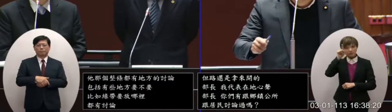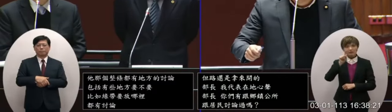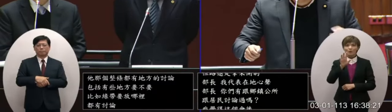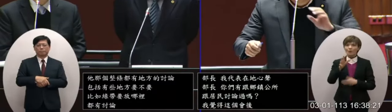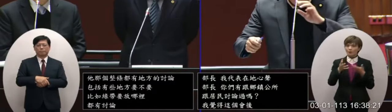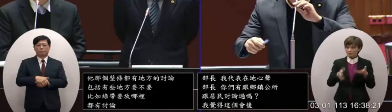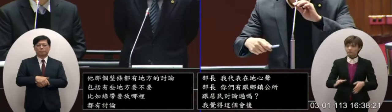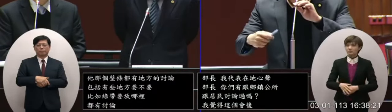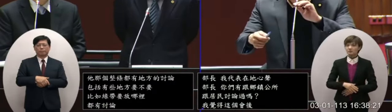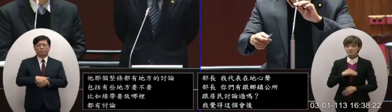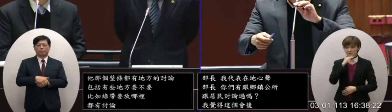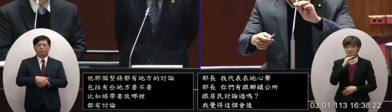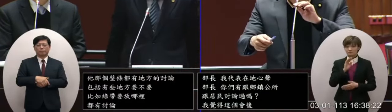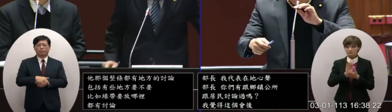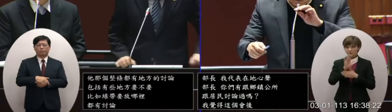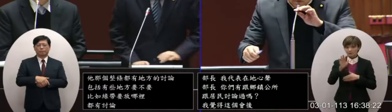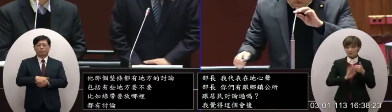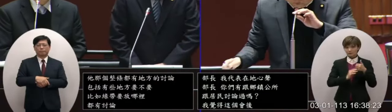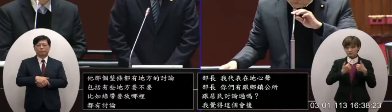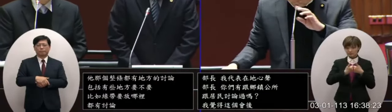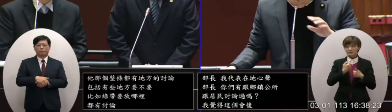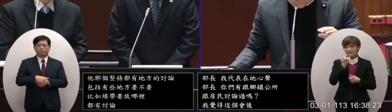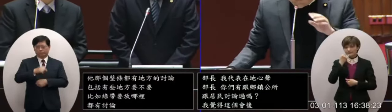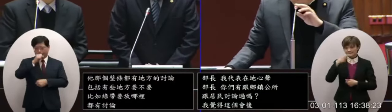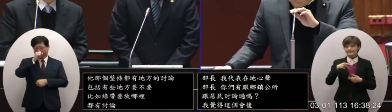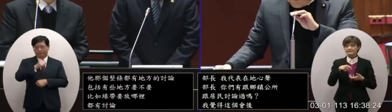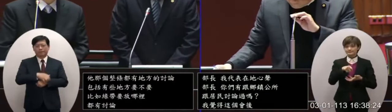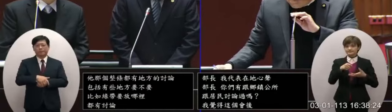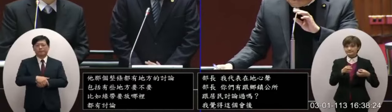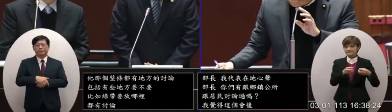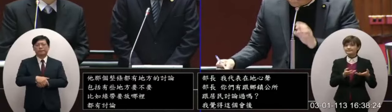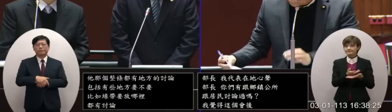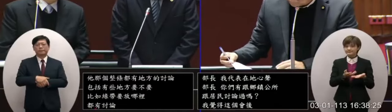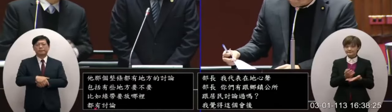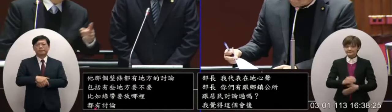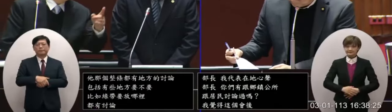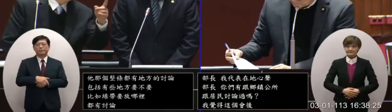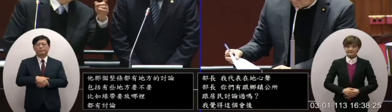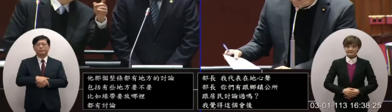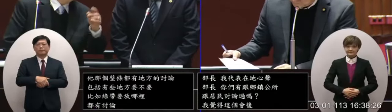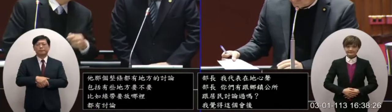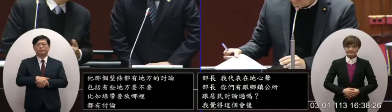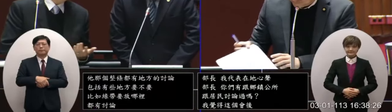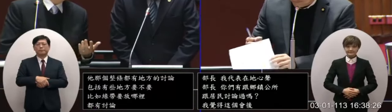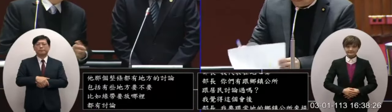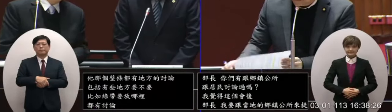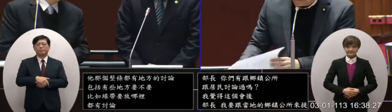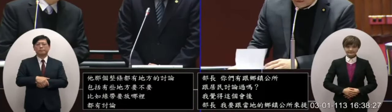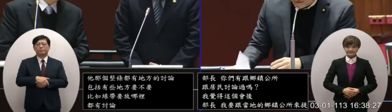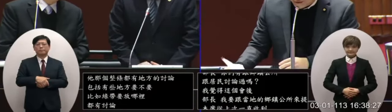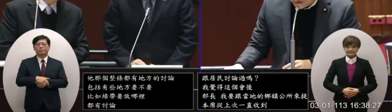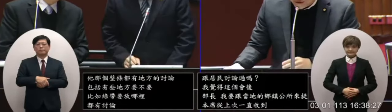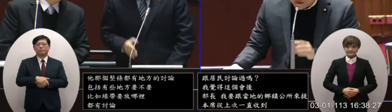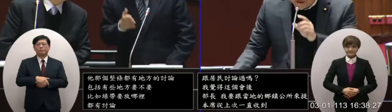的哈。我们在委员会的时候也可以来讨论这个部分。 好， 这还弄啊？